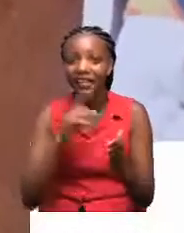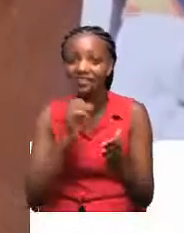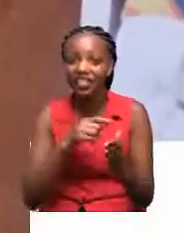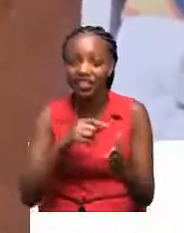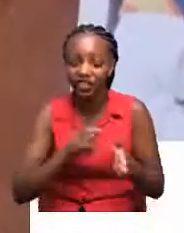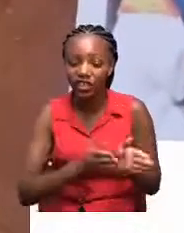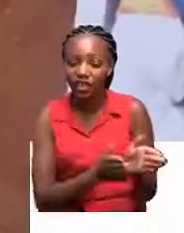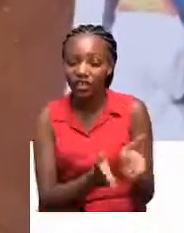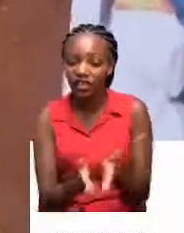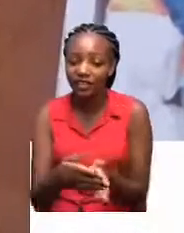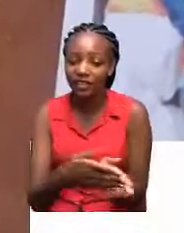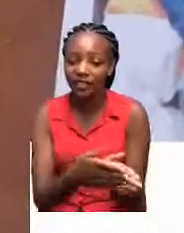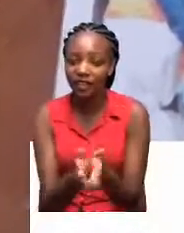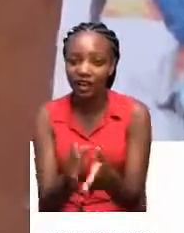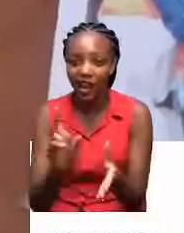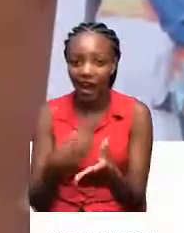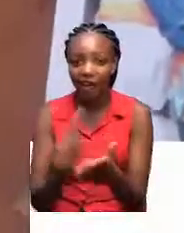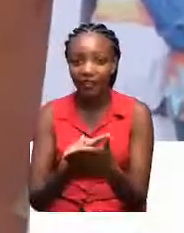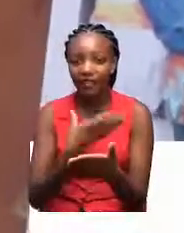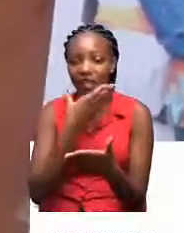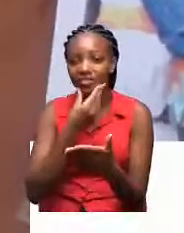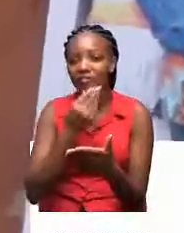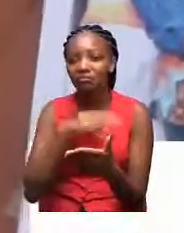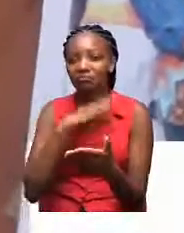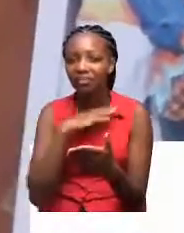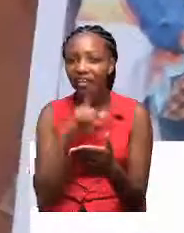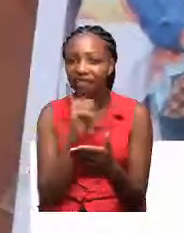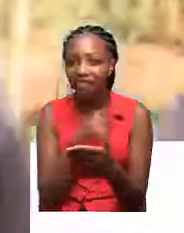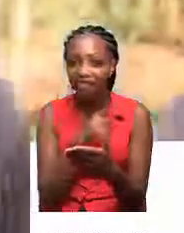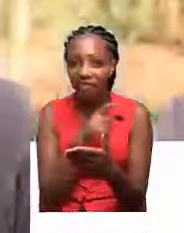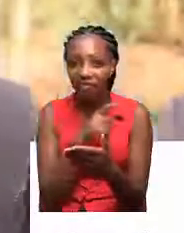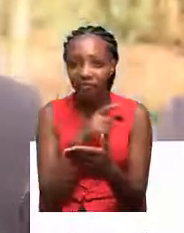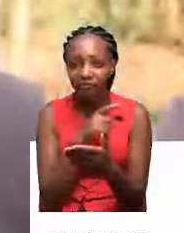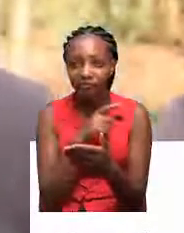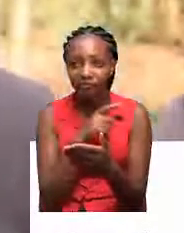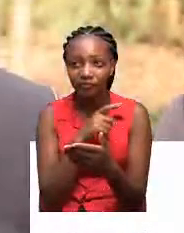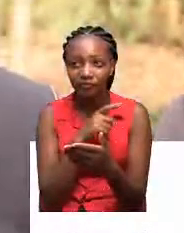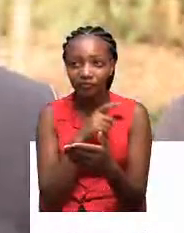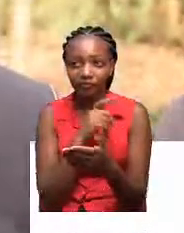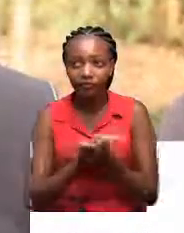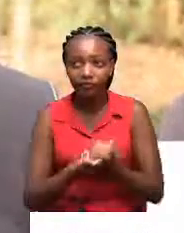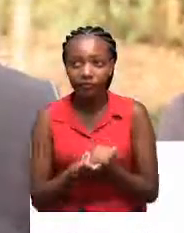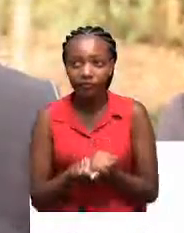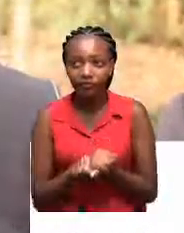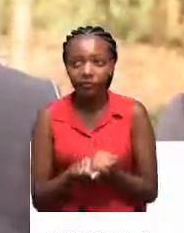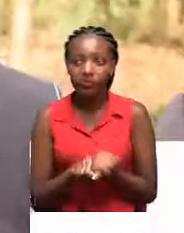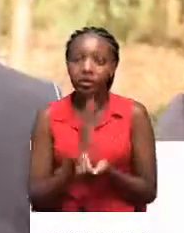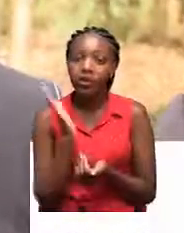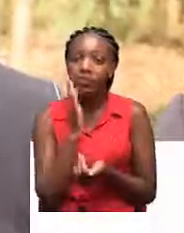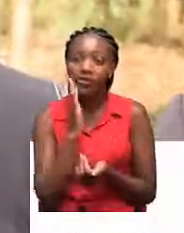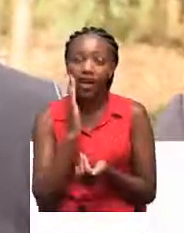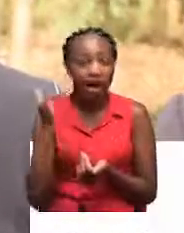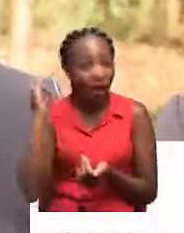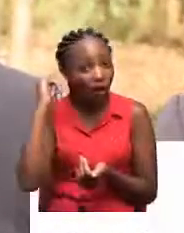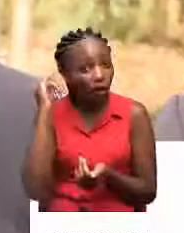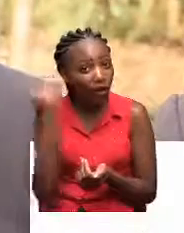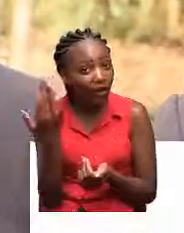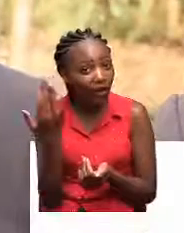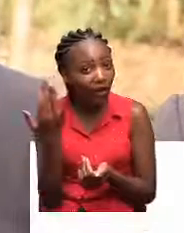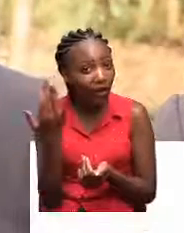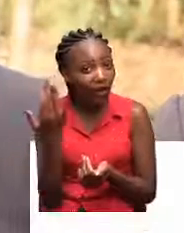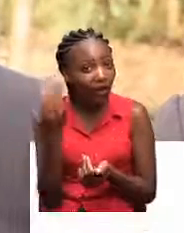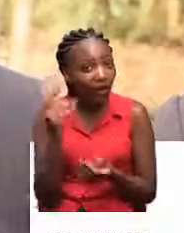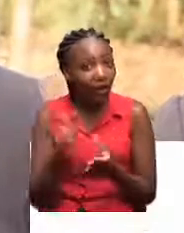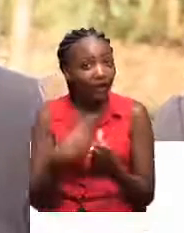Aswa na kijana huyo akaaga papo hapo. Mama akapiga simu huko. Simu kupiga huko